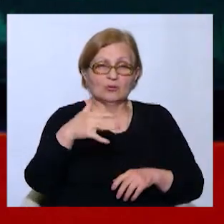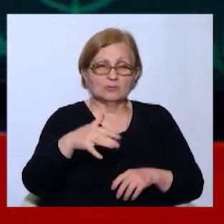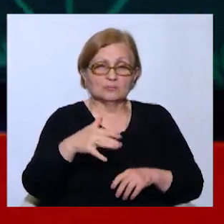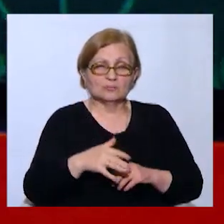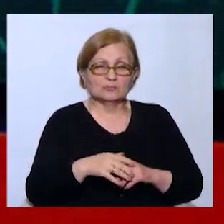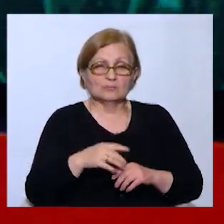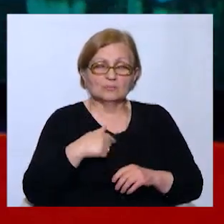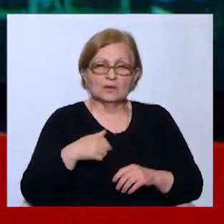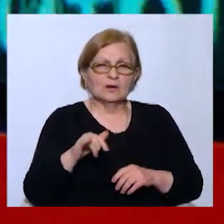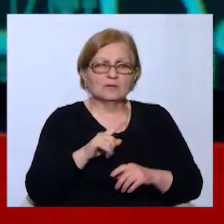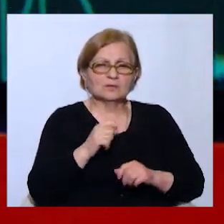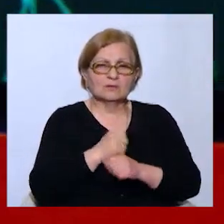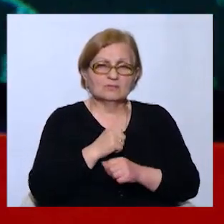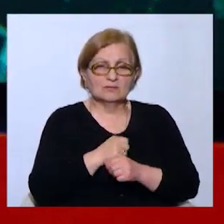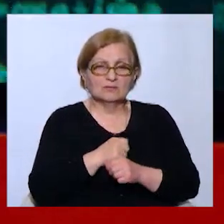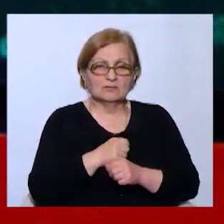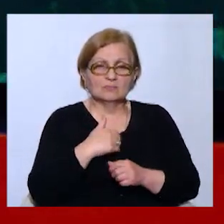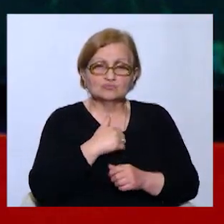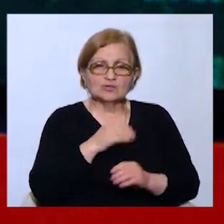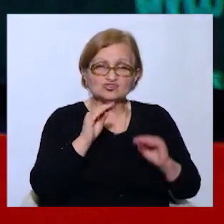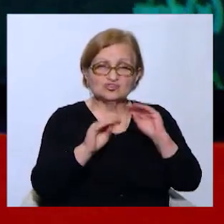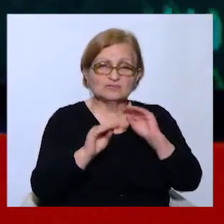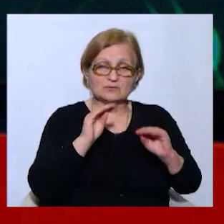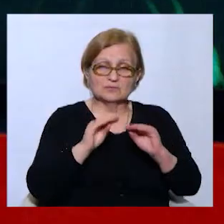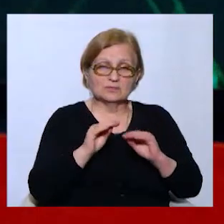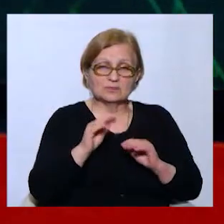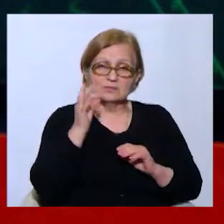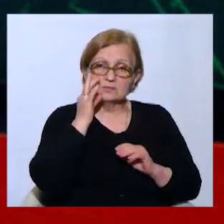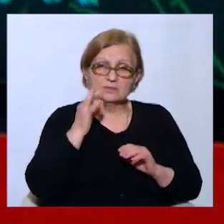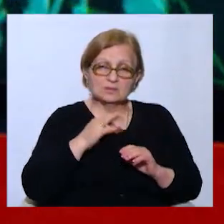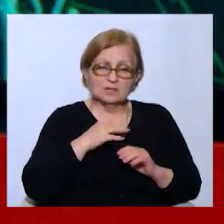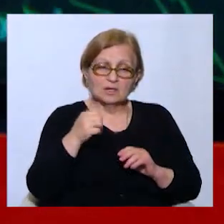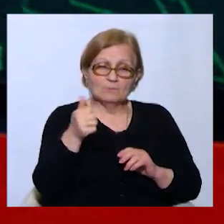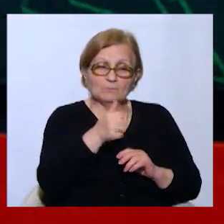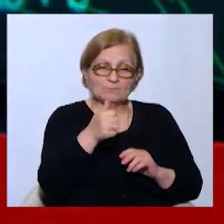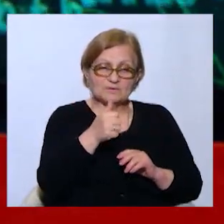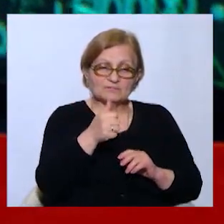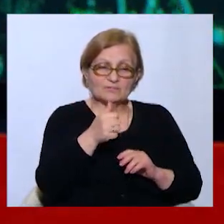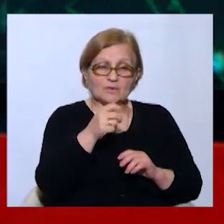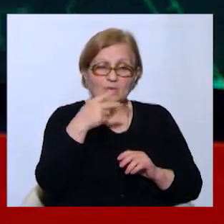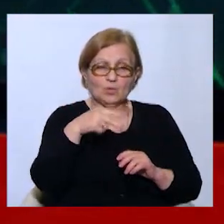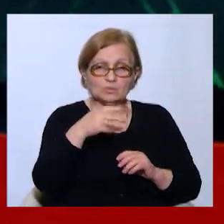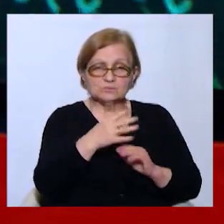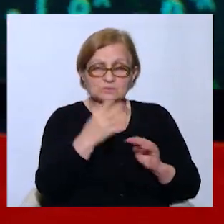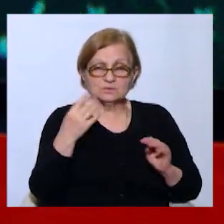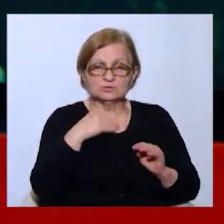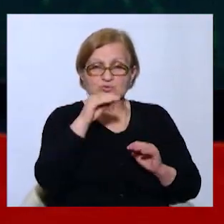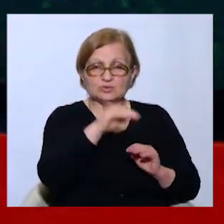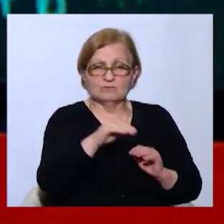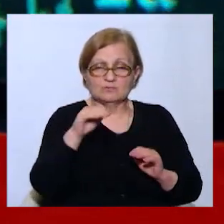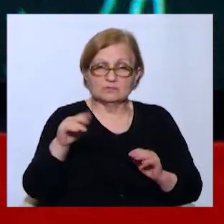ახლა რა გავაკეთოთ? მე მინდა რომ გამოსახულება შევადგინო. აი როცა ვინმე მეტყვის რომ პირველ 20 რიგში ამდენია, მე ჩავსვამ ამ რიცხვს